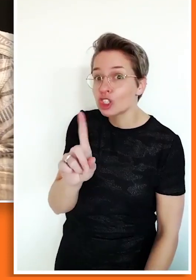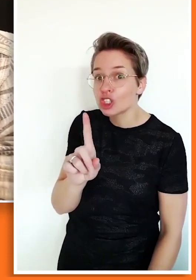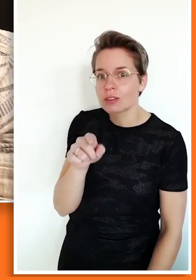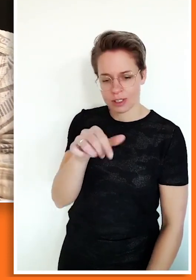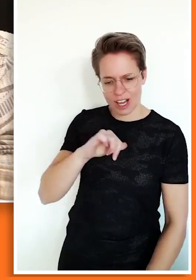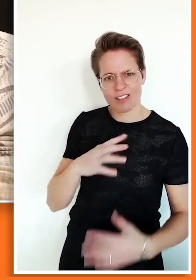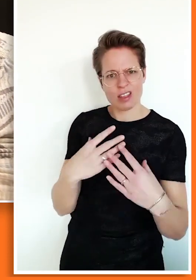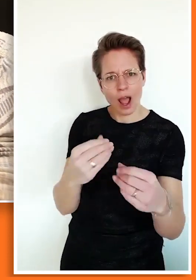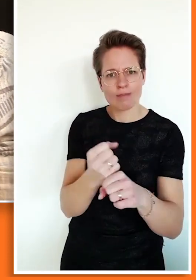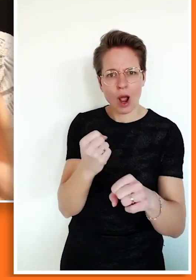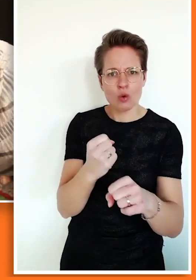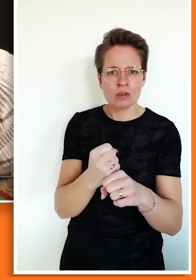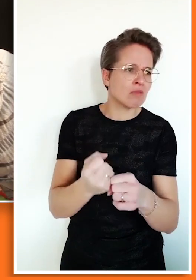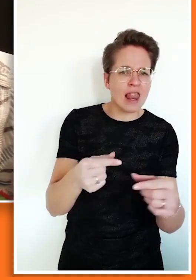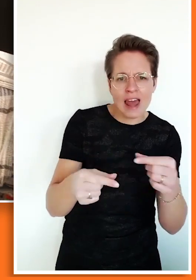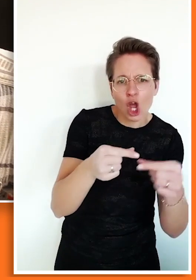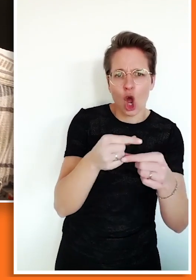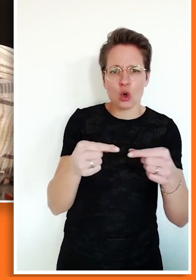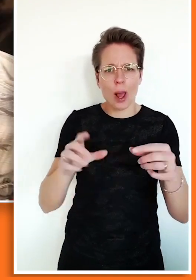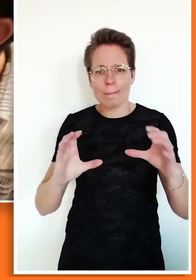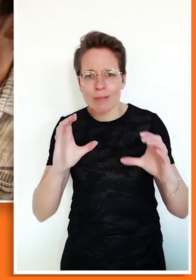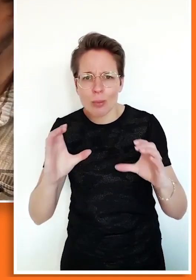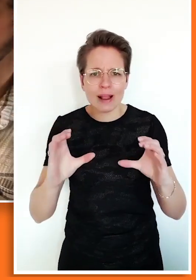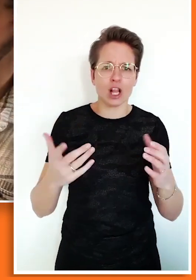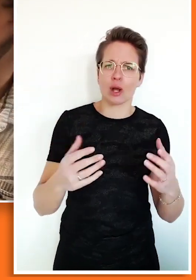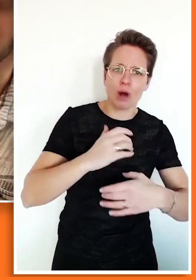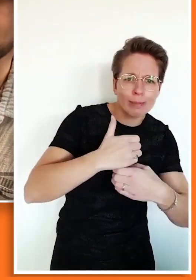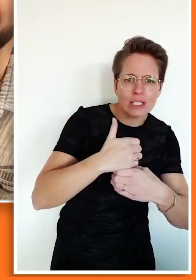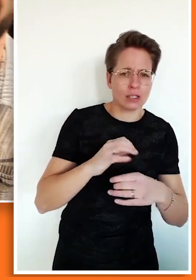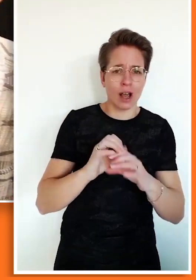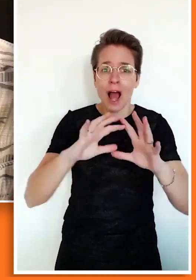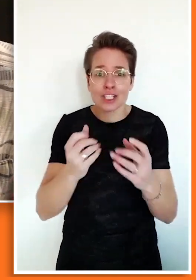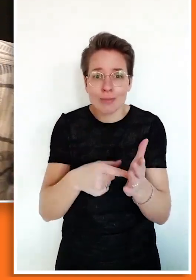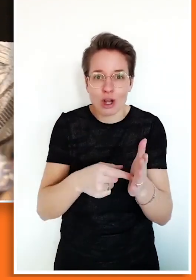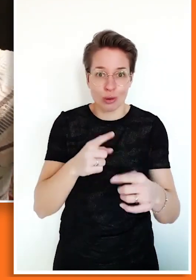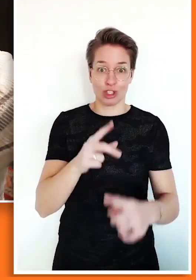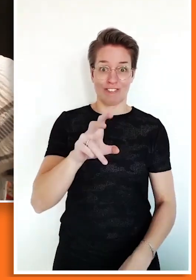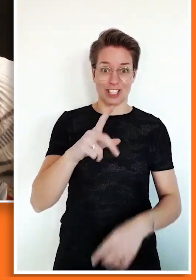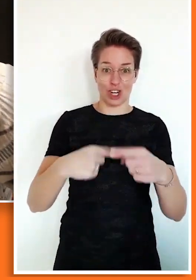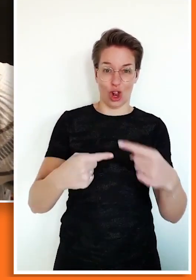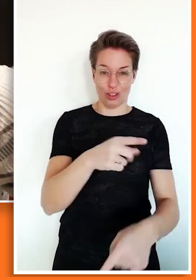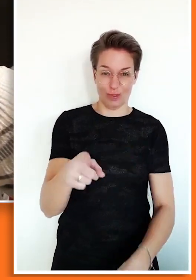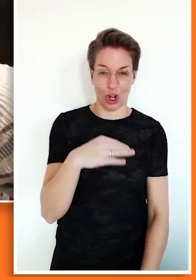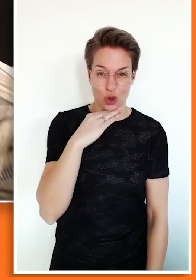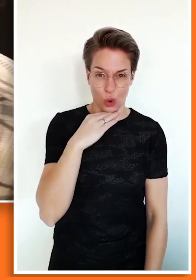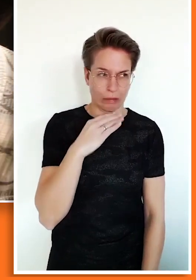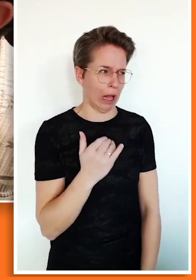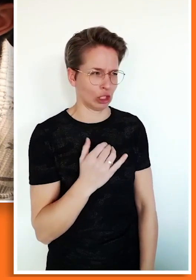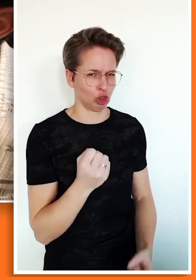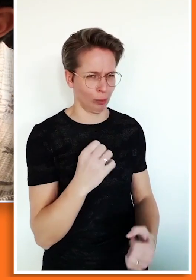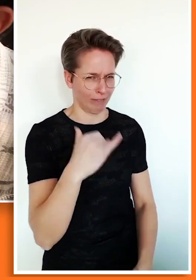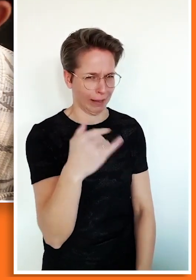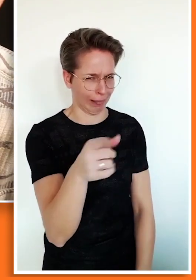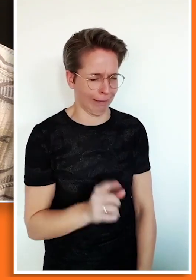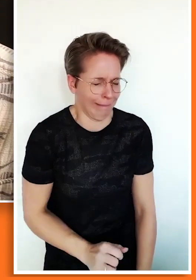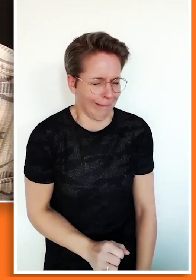met Lego, Playmobil, Barbies. Noem maar op, je kan eigenlijk alles gebruiken. En wc-rolletje, want die heb je toch genoeg. Ja, daar hebben jullie dus superveel van. Ja, en maak er